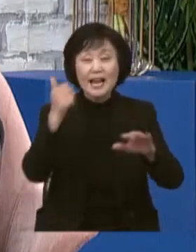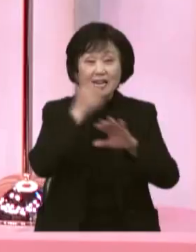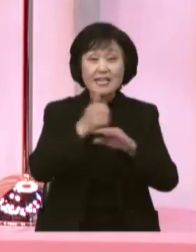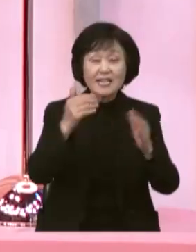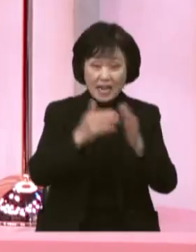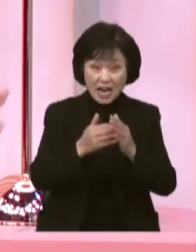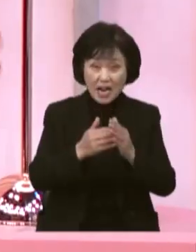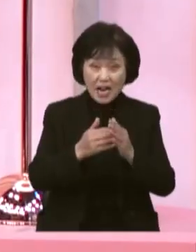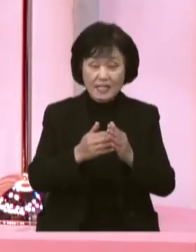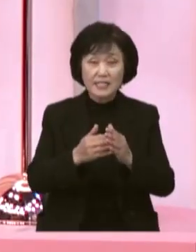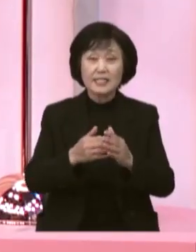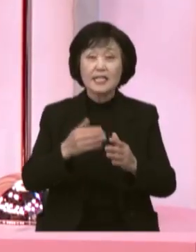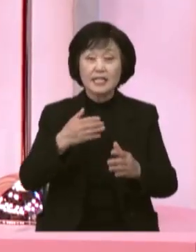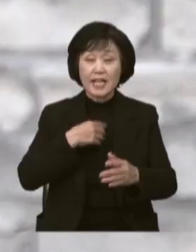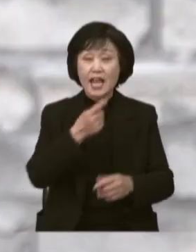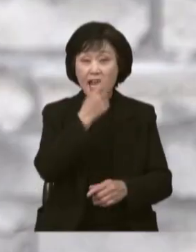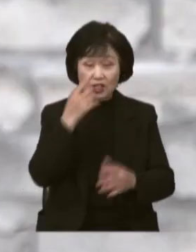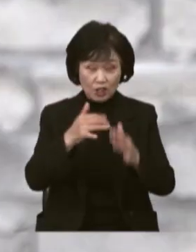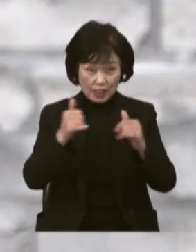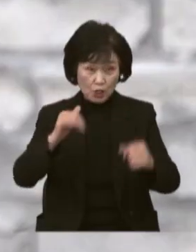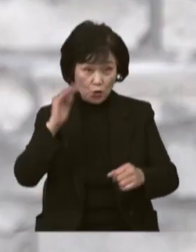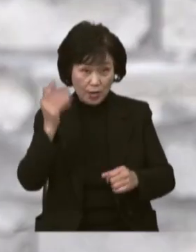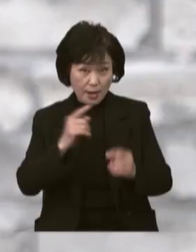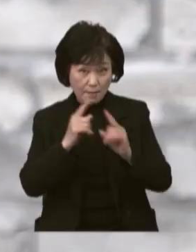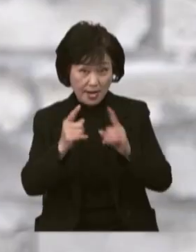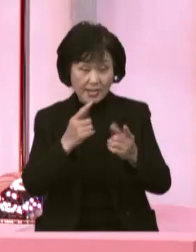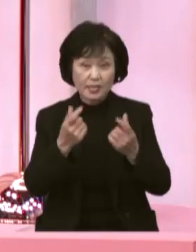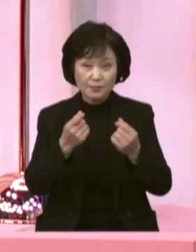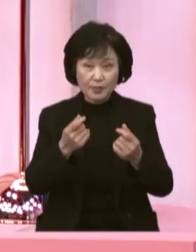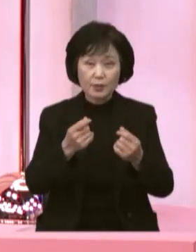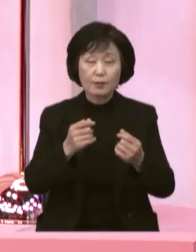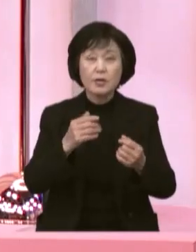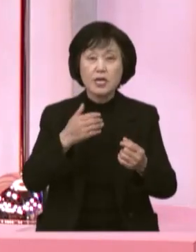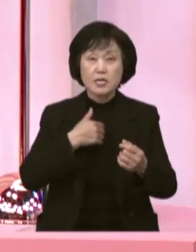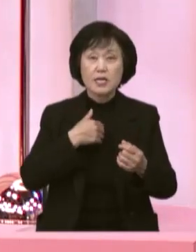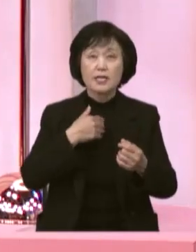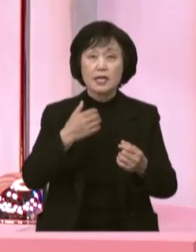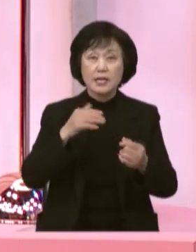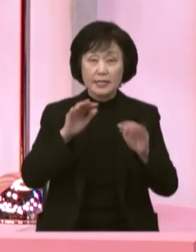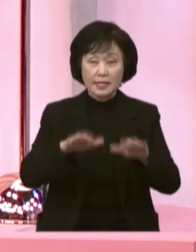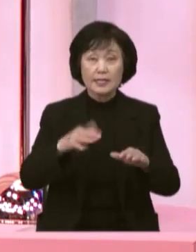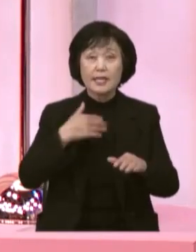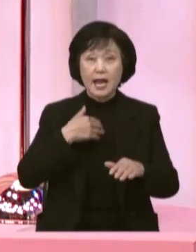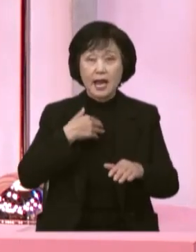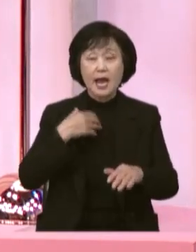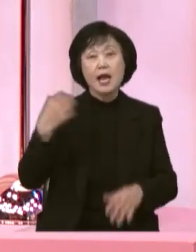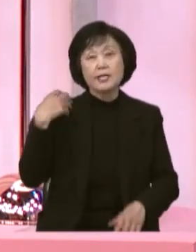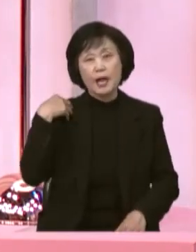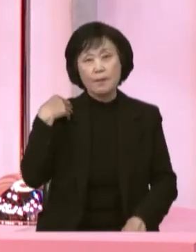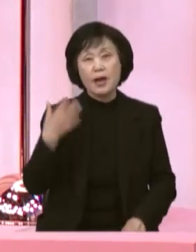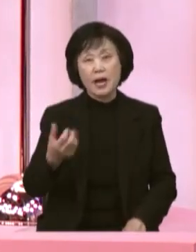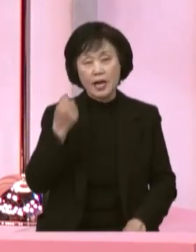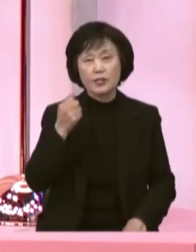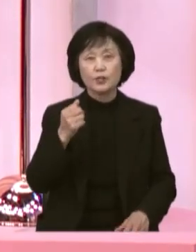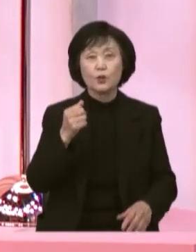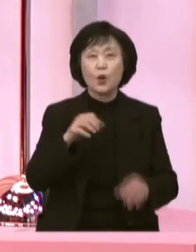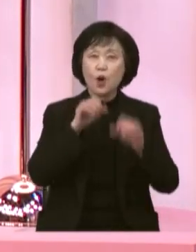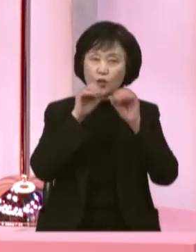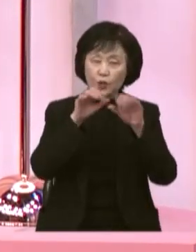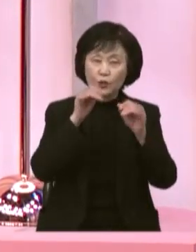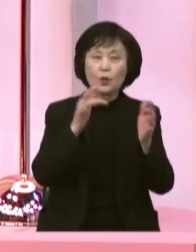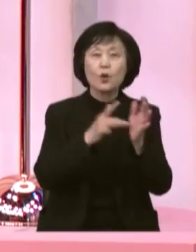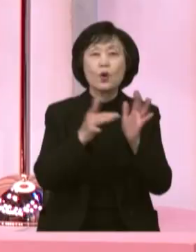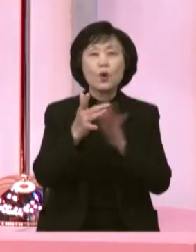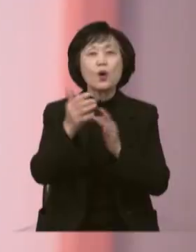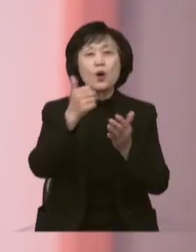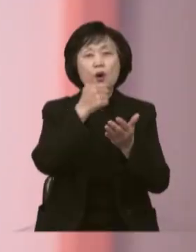여의도에서. 기도하면 다 이루어지는 거니까. 아, 그러니까 어떻게 하셨어요? 우리 그 KBS에 예수 믿는